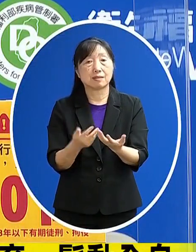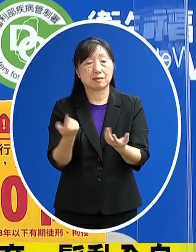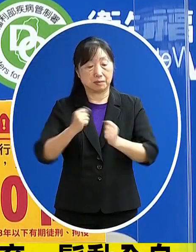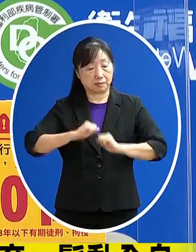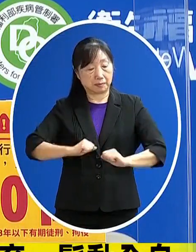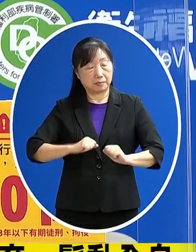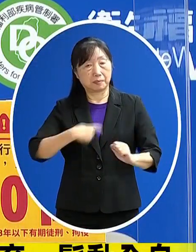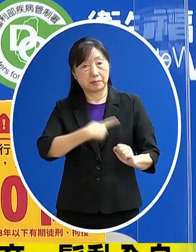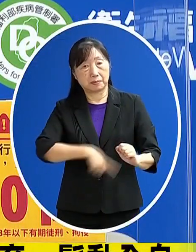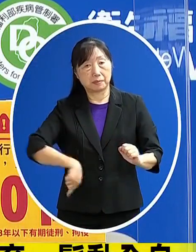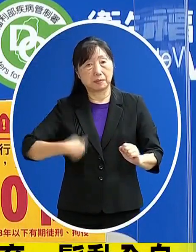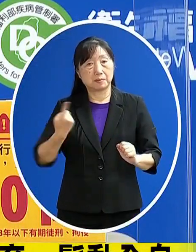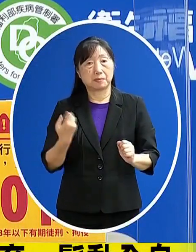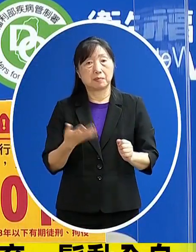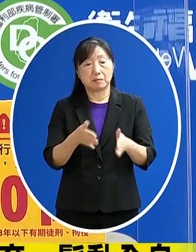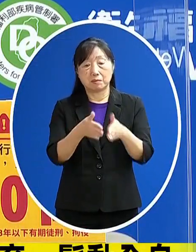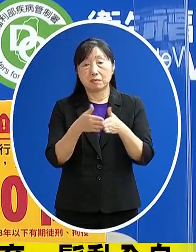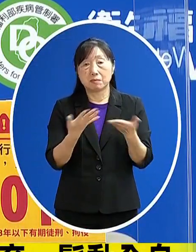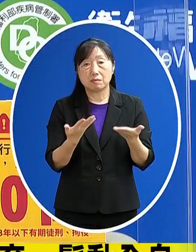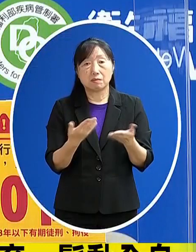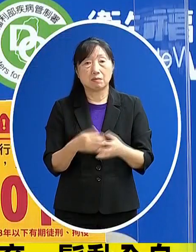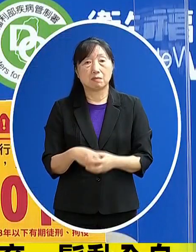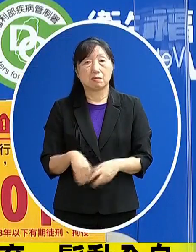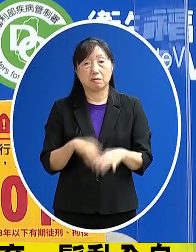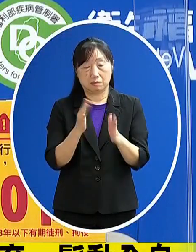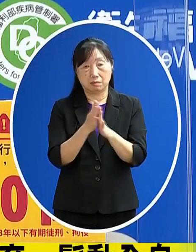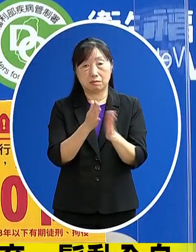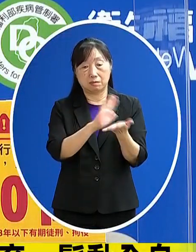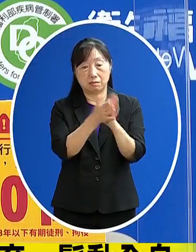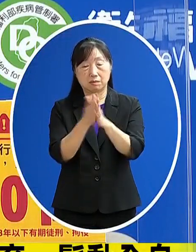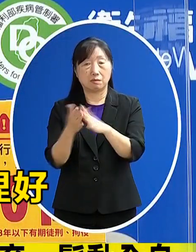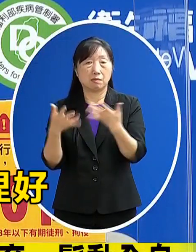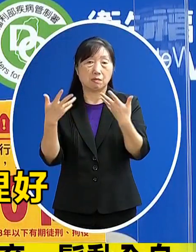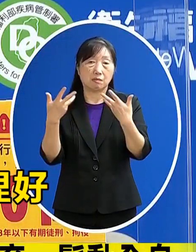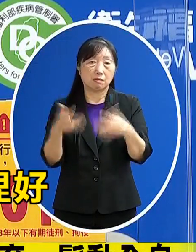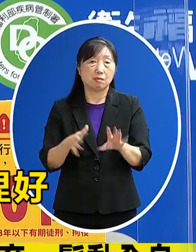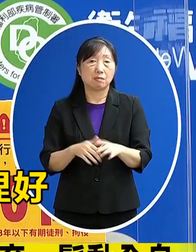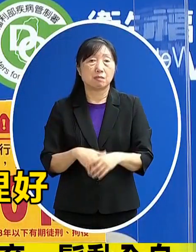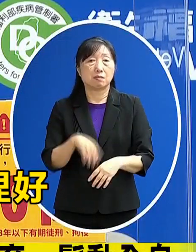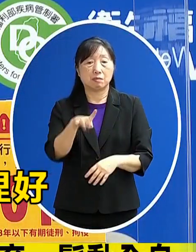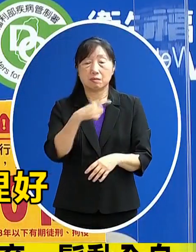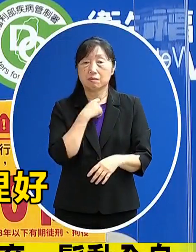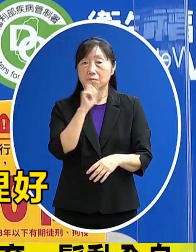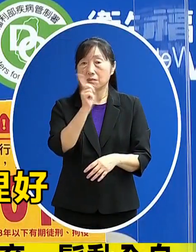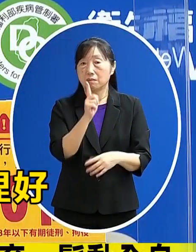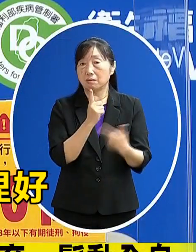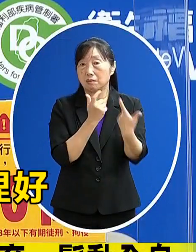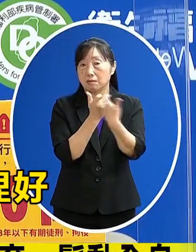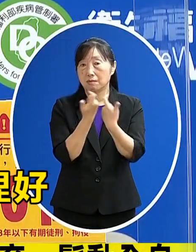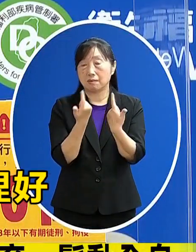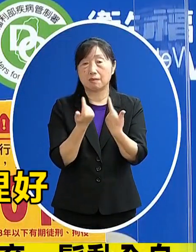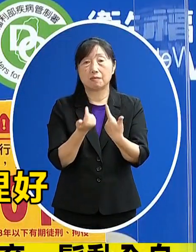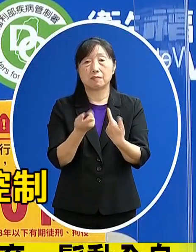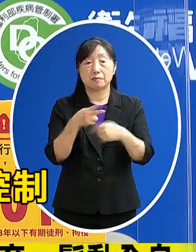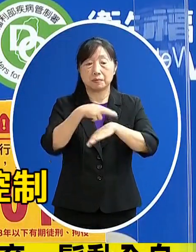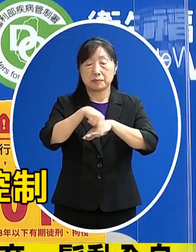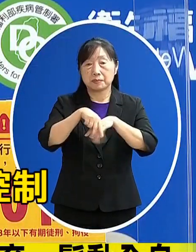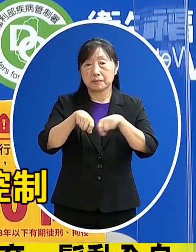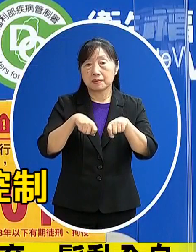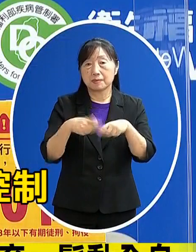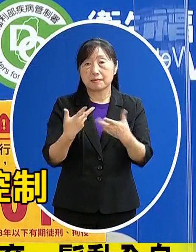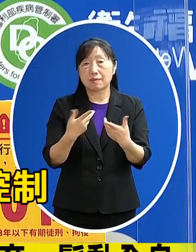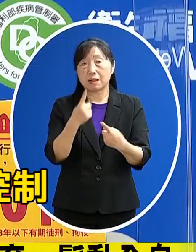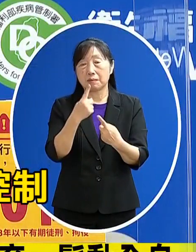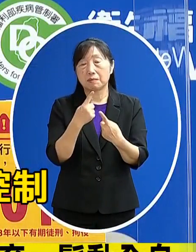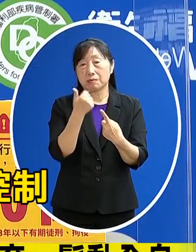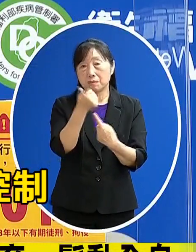康的一些需要，那整体的变化是很大的。那怎么样把这样的一个分寸拿捏好，在最